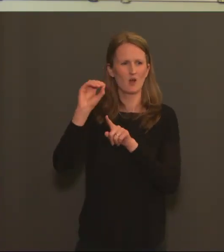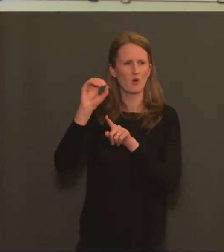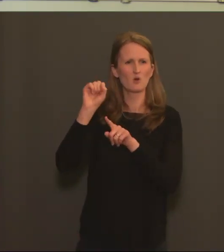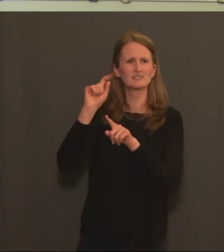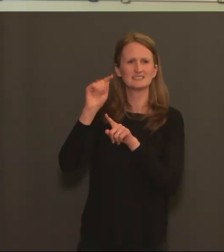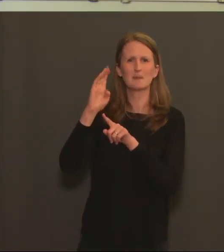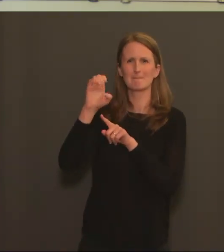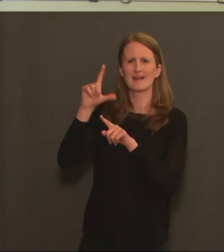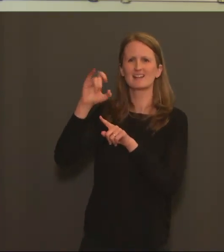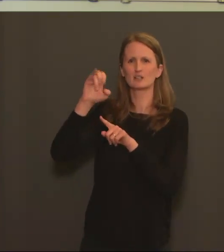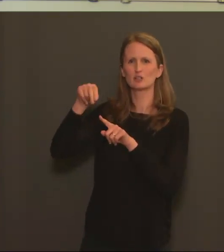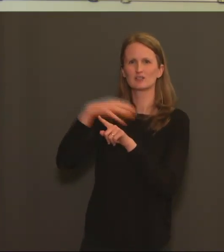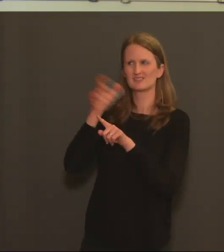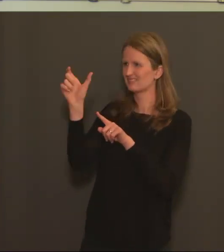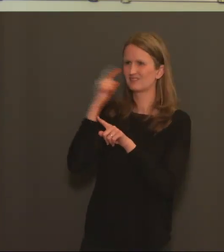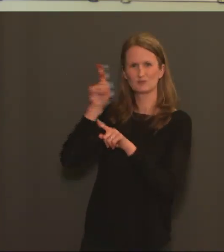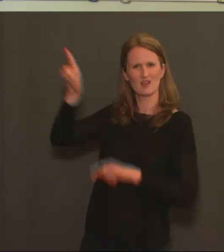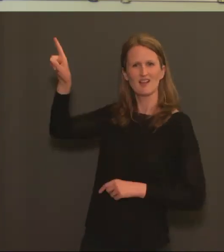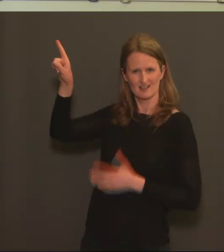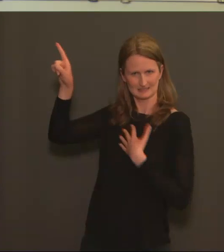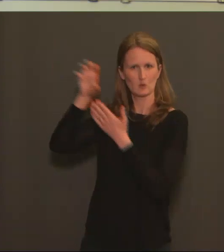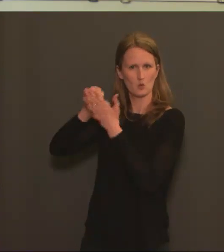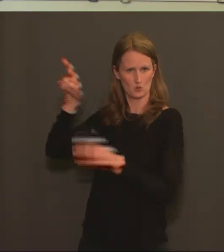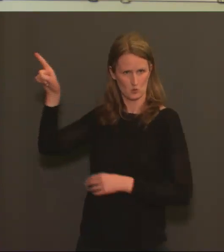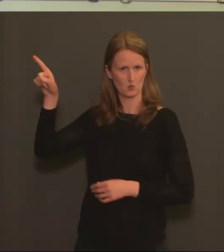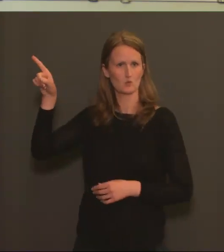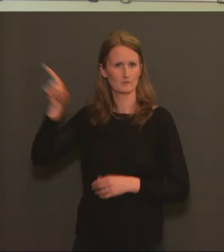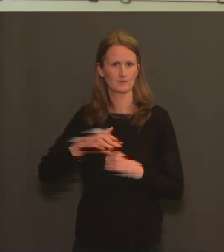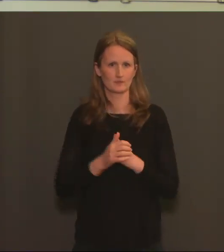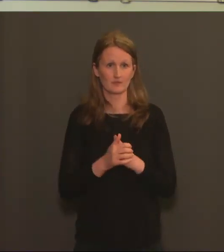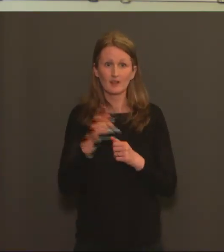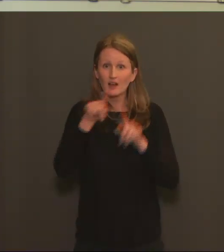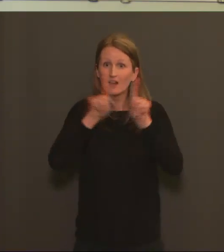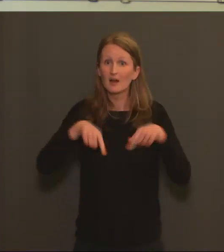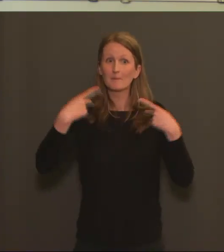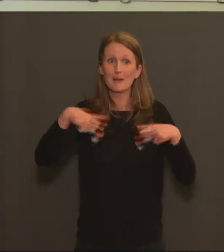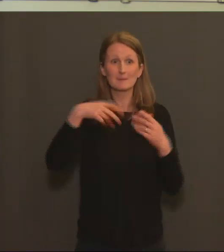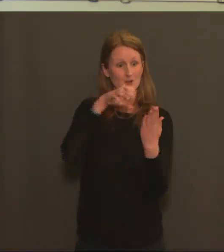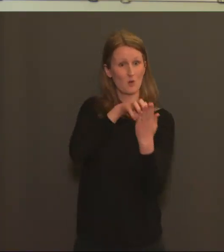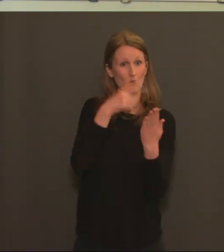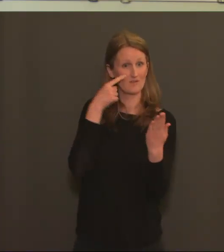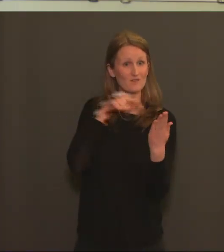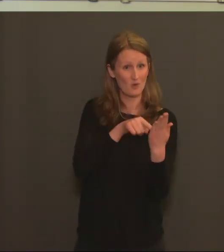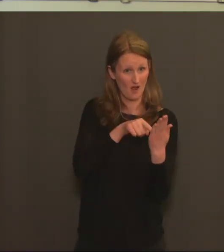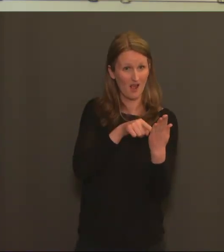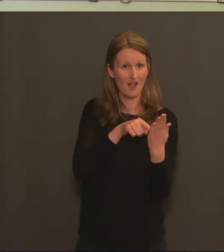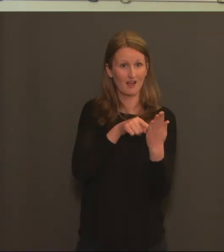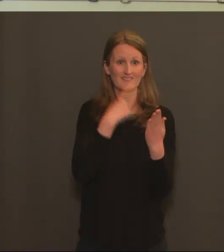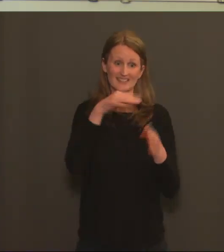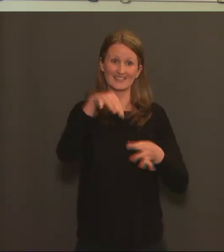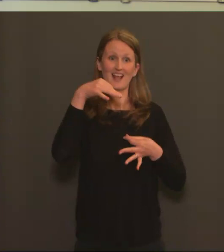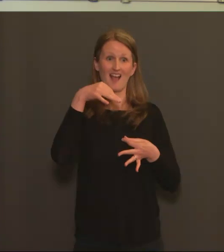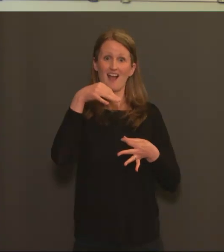Cette invitation est personnelle et elle ne peut être cédée à un tiers. Elle précise votre